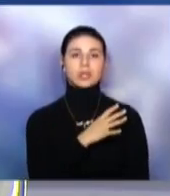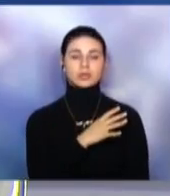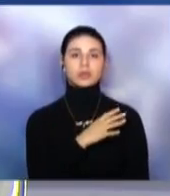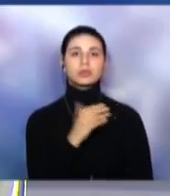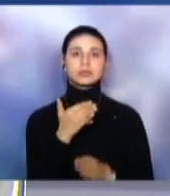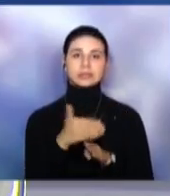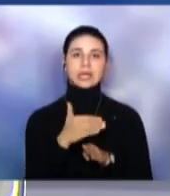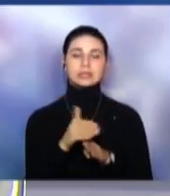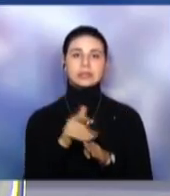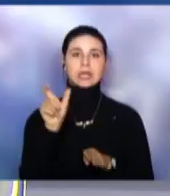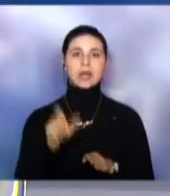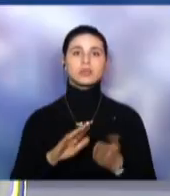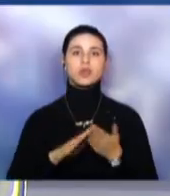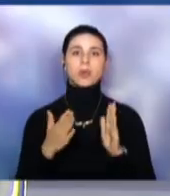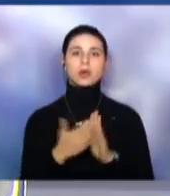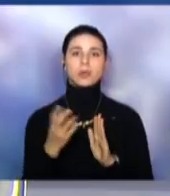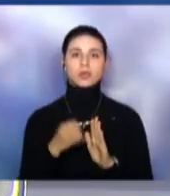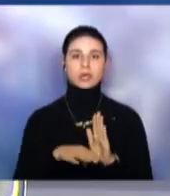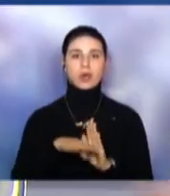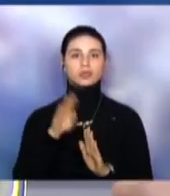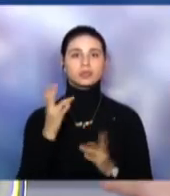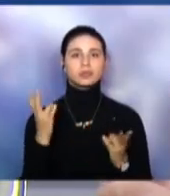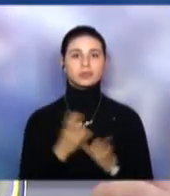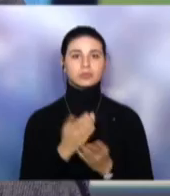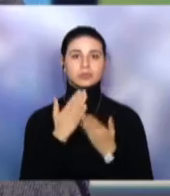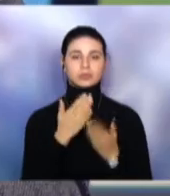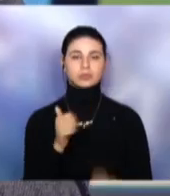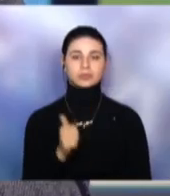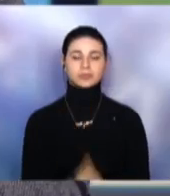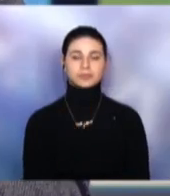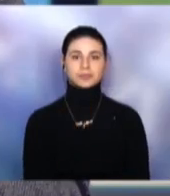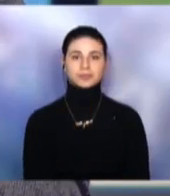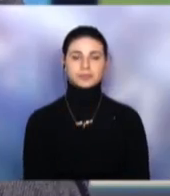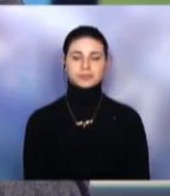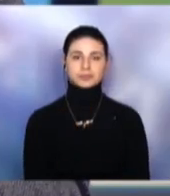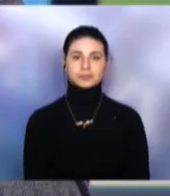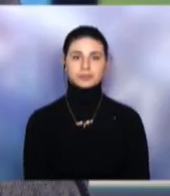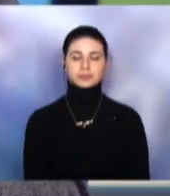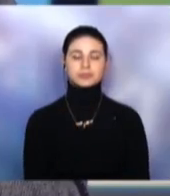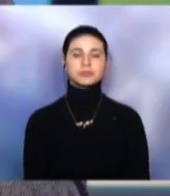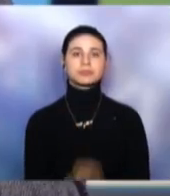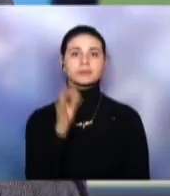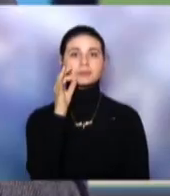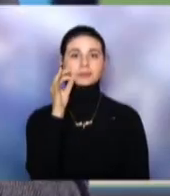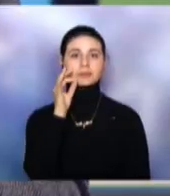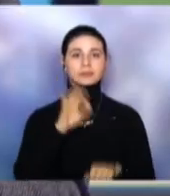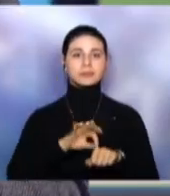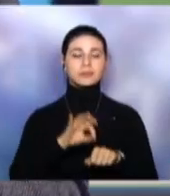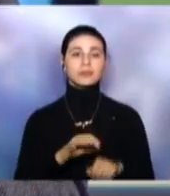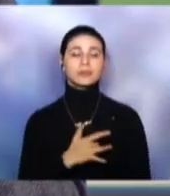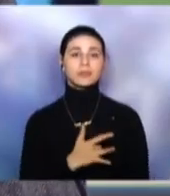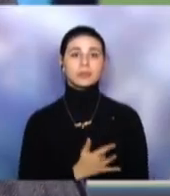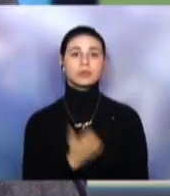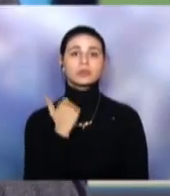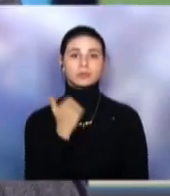ტაქტიკა იმისათვის, რომ მისი მდგომარეობა მაქსიმალურად მოწესრიგდეს. მოდით ვთქვათ, რომ შაქრიანი დიაბეტი გულ-სისხლძარღვთა